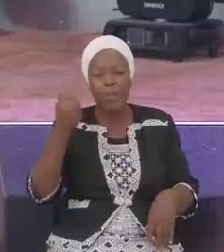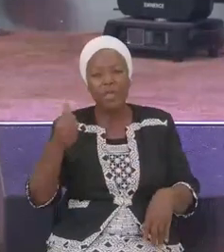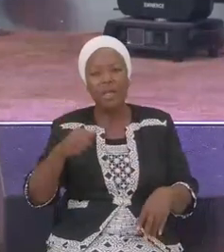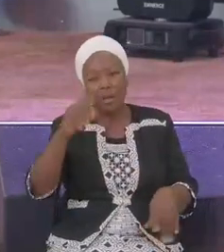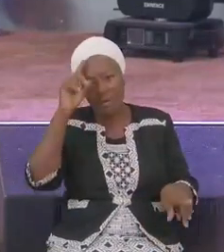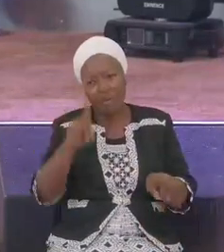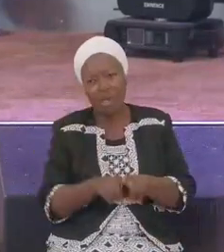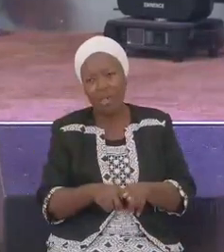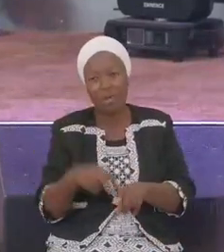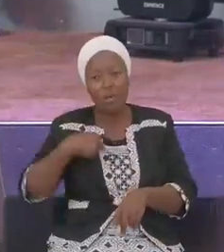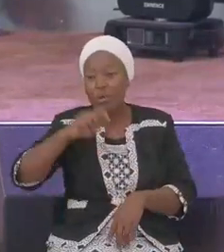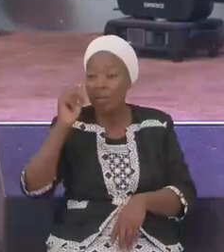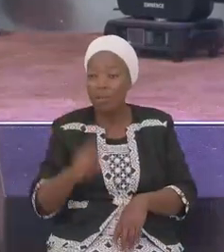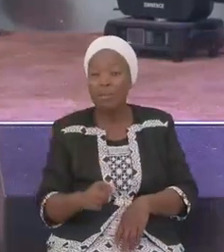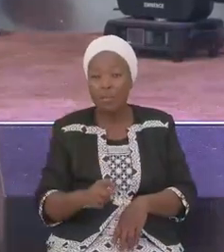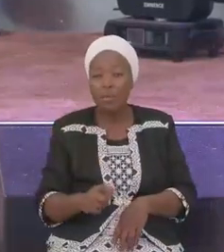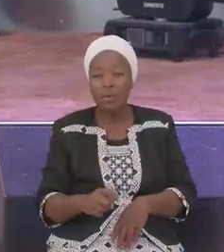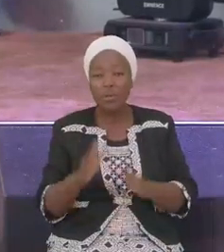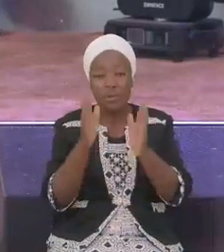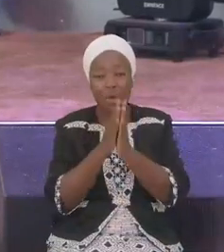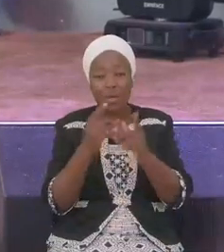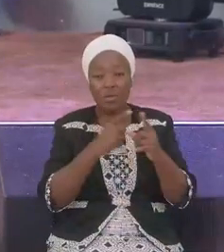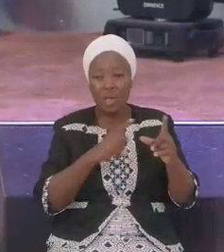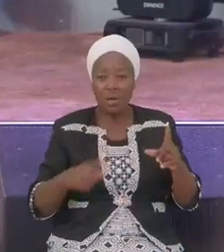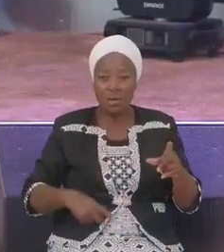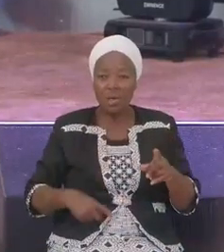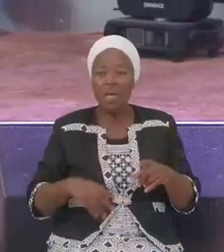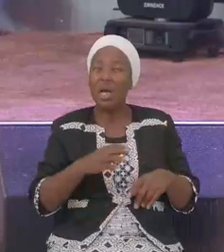alliance? Nous devons prier le Seigneur. Nous devons savoir